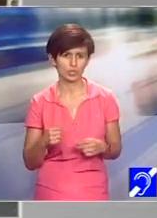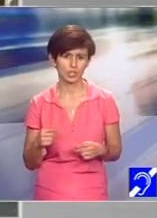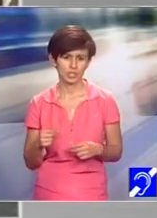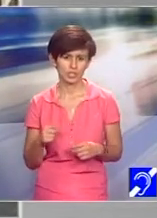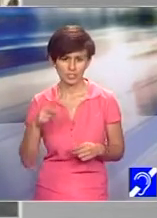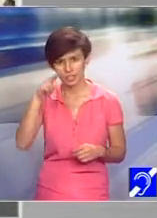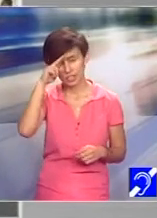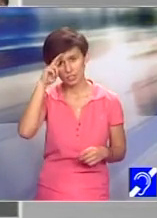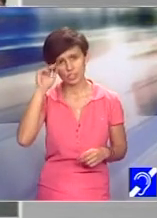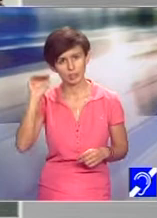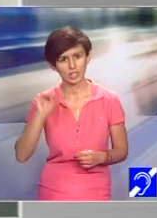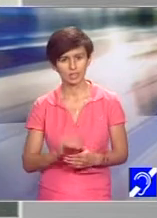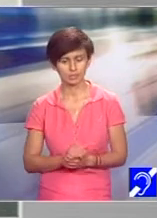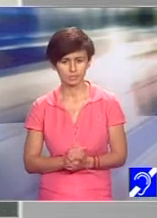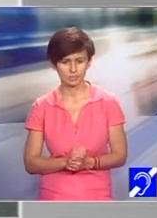din Germania?